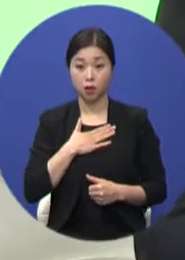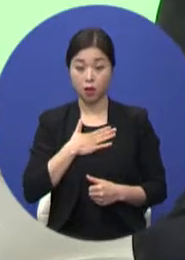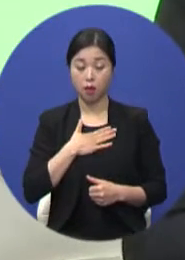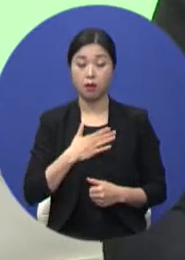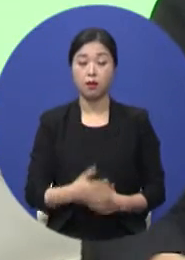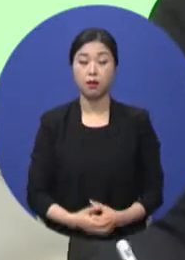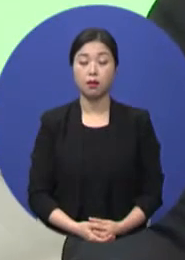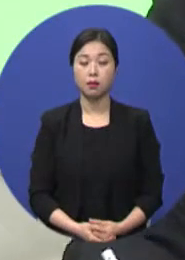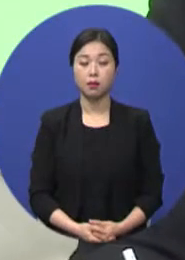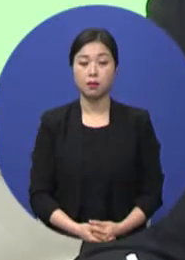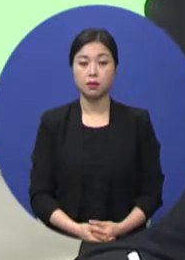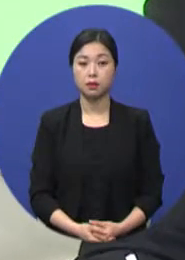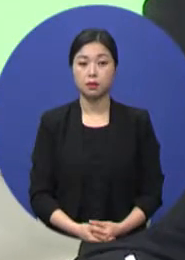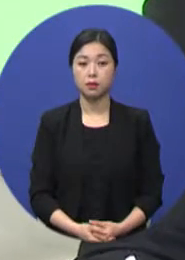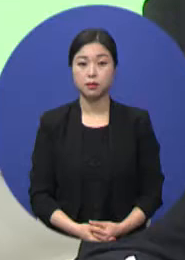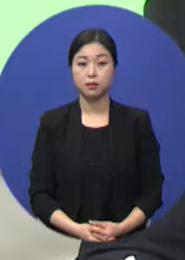그